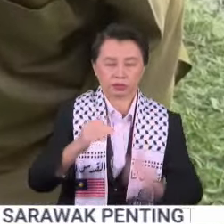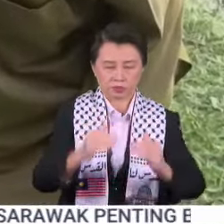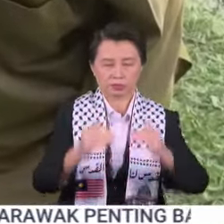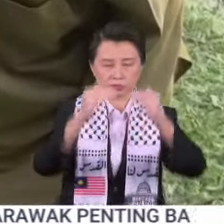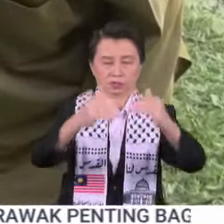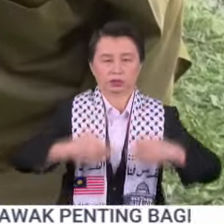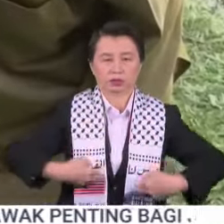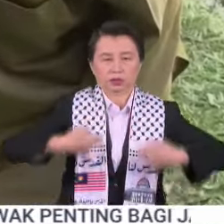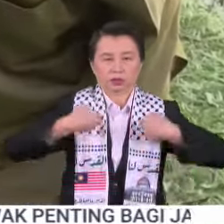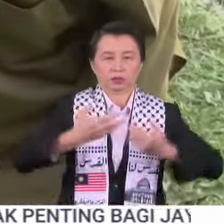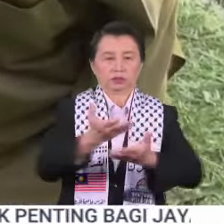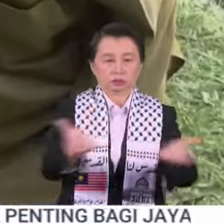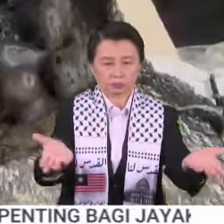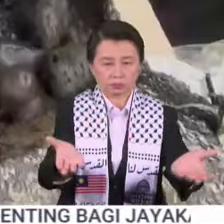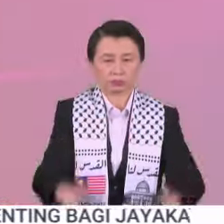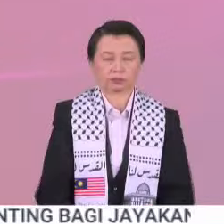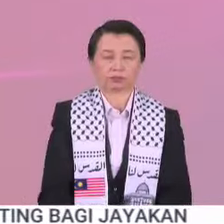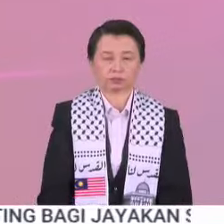mereka.